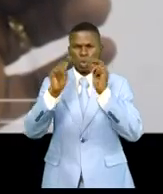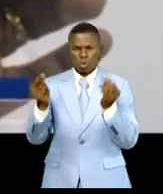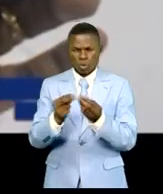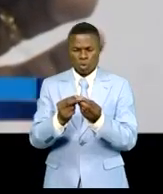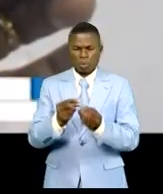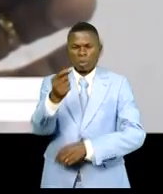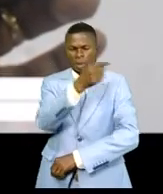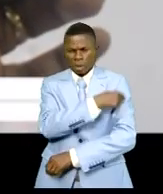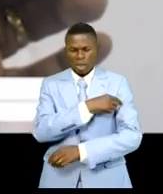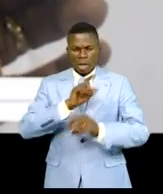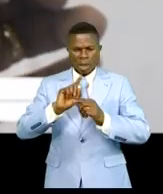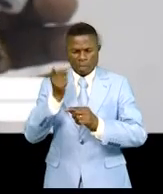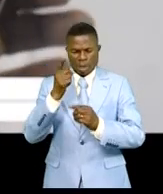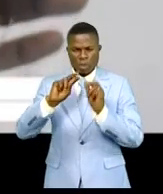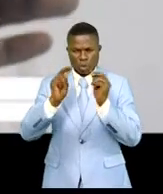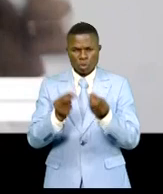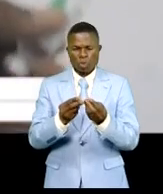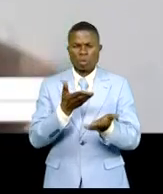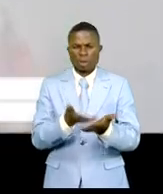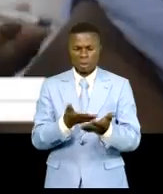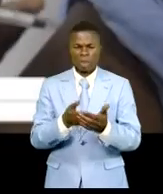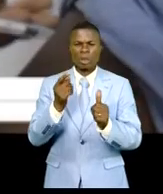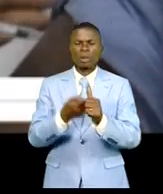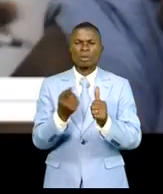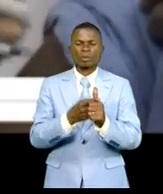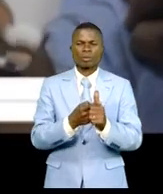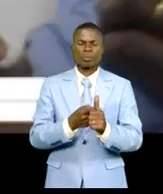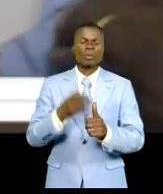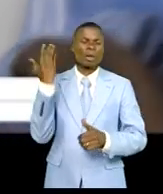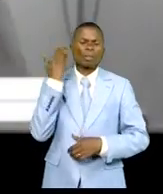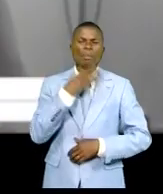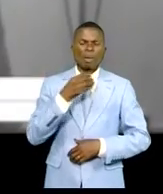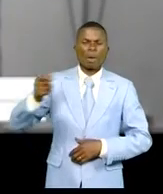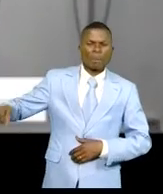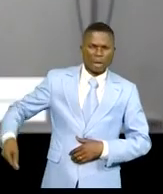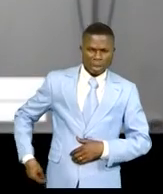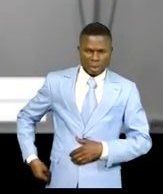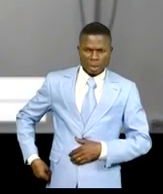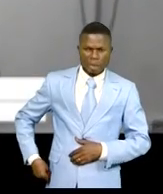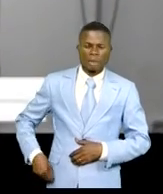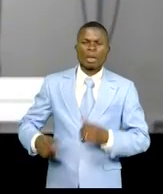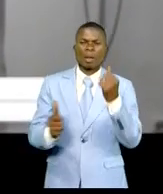déjà la première dose d'AstraZeneca. Il s'agit du personnel soignant, des personnes avec